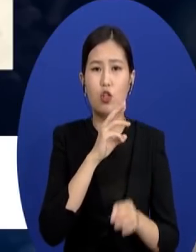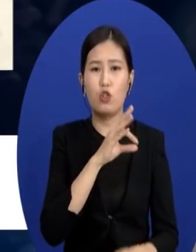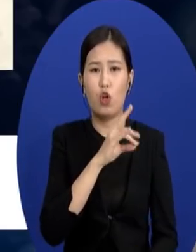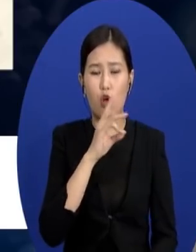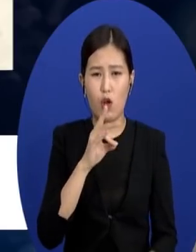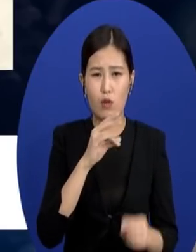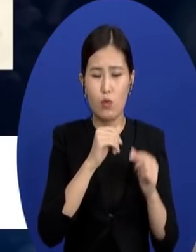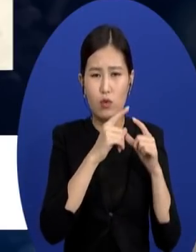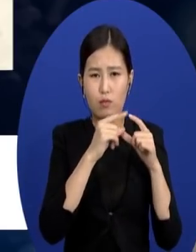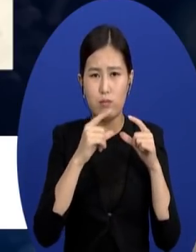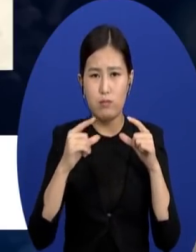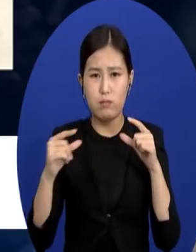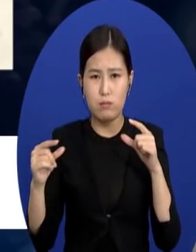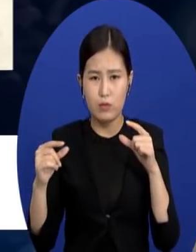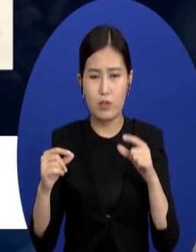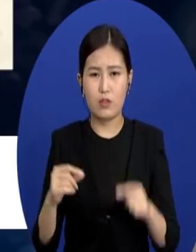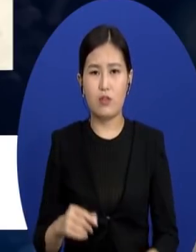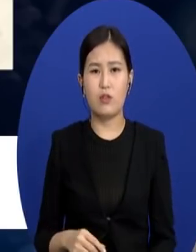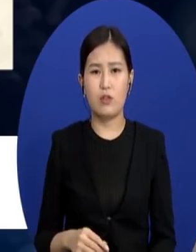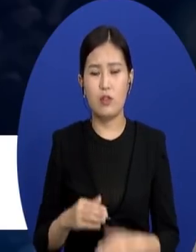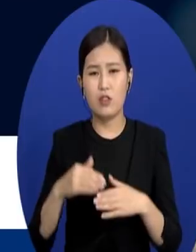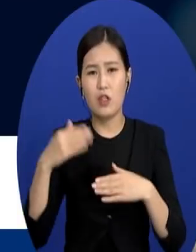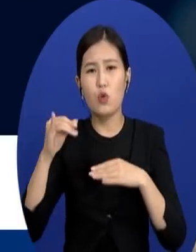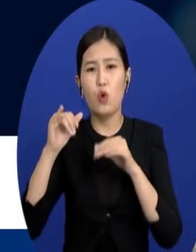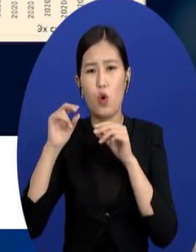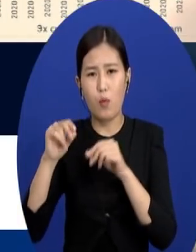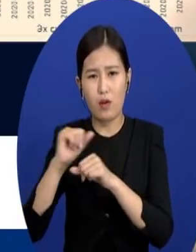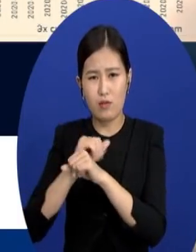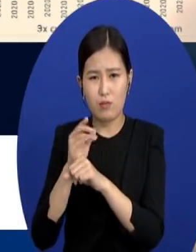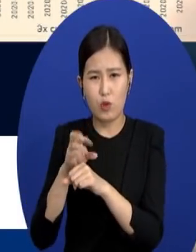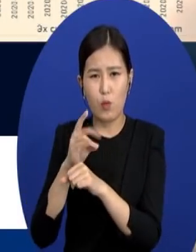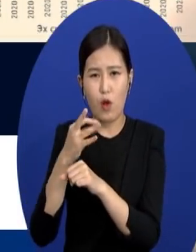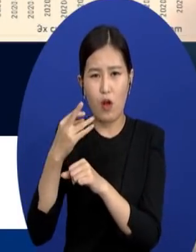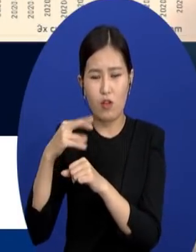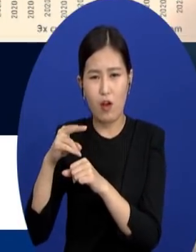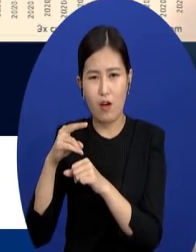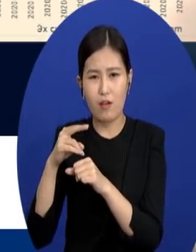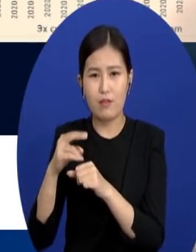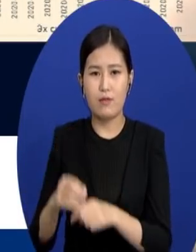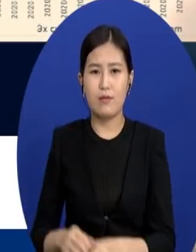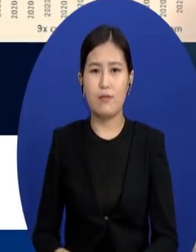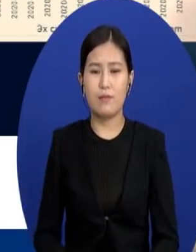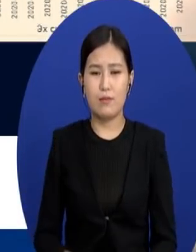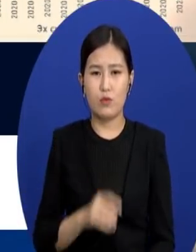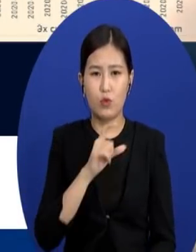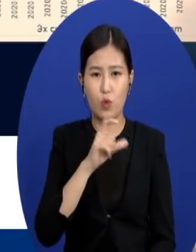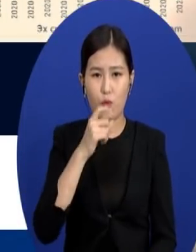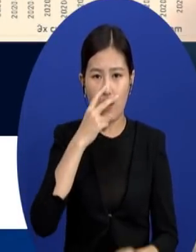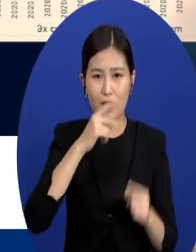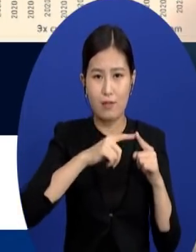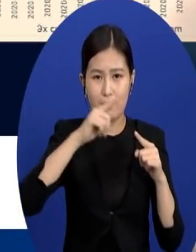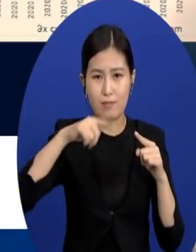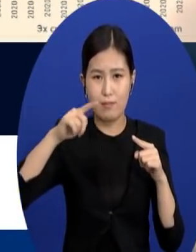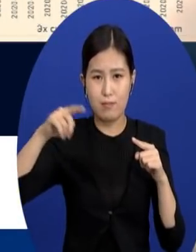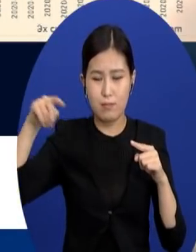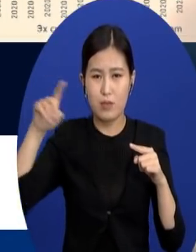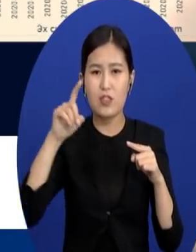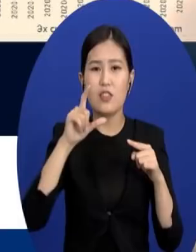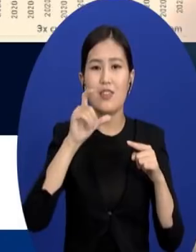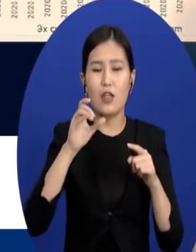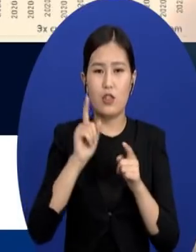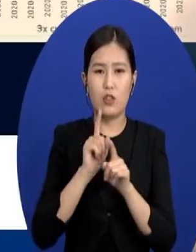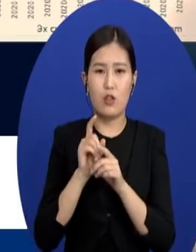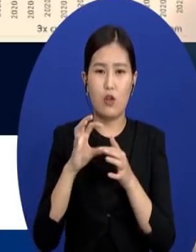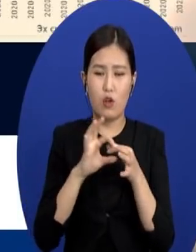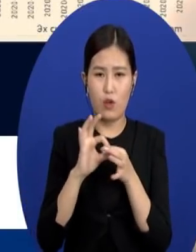нүүрсний экспорт 12 сард ямархан сард ахлаас ихээхэн амарх юм аа. За энэ хүү графикт зэсийн үнийн мөрийг харж байна. Зэсийн үн сүүлийн саруудад огцон